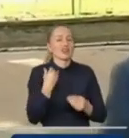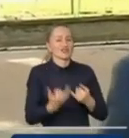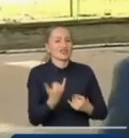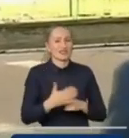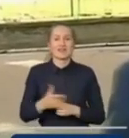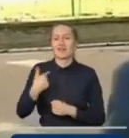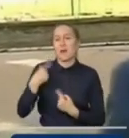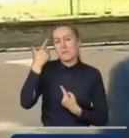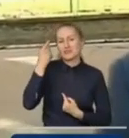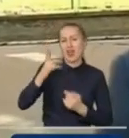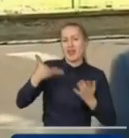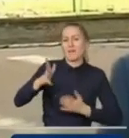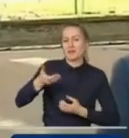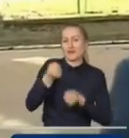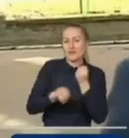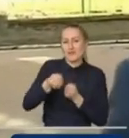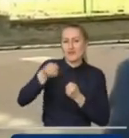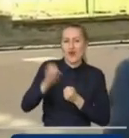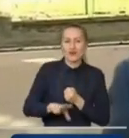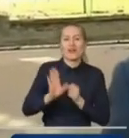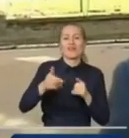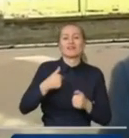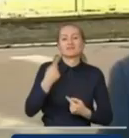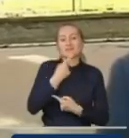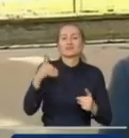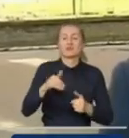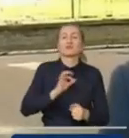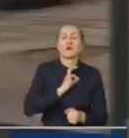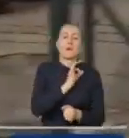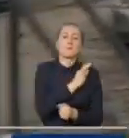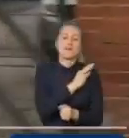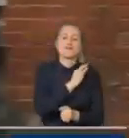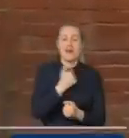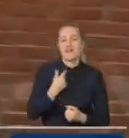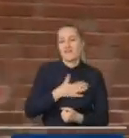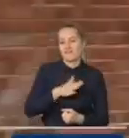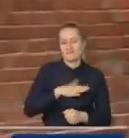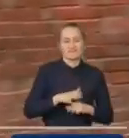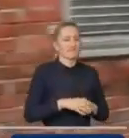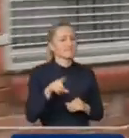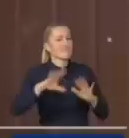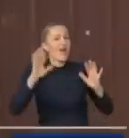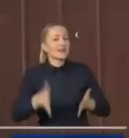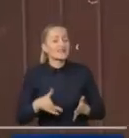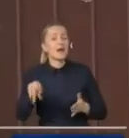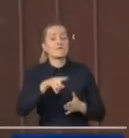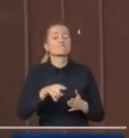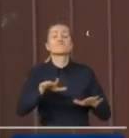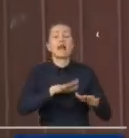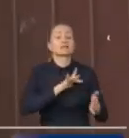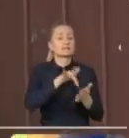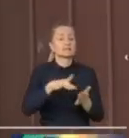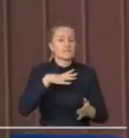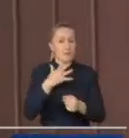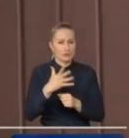jednak trochę trudniej. Akurat może to wynika z moich prywatnych preferencji. Egzaminy w dobie pandemii przeprowadził w trybie stacjonarnym niespełna